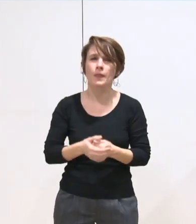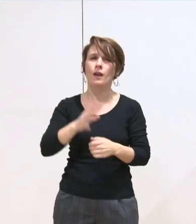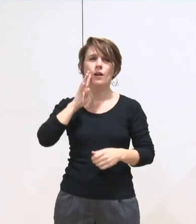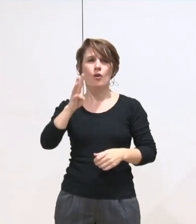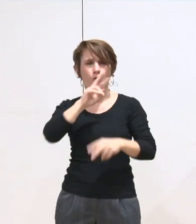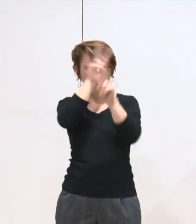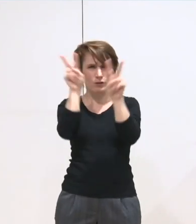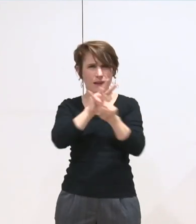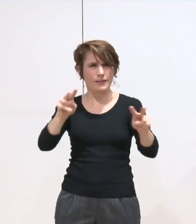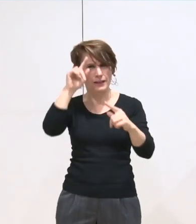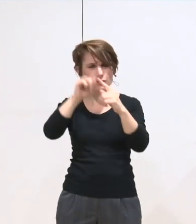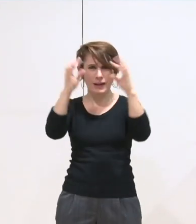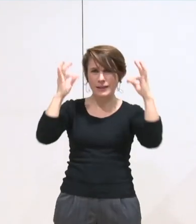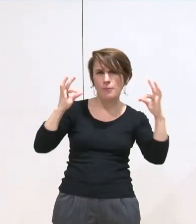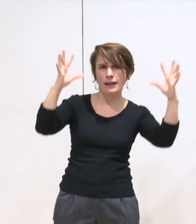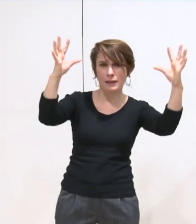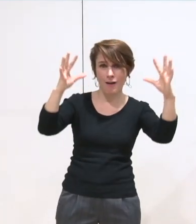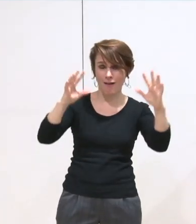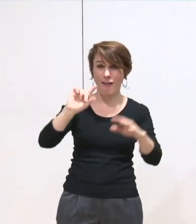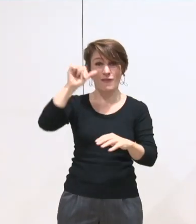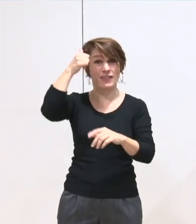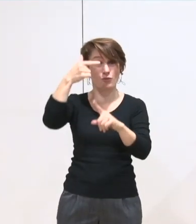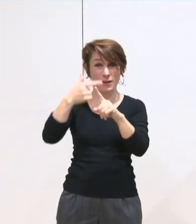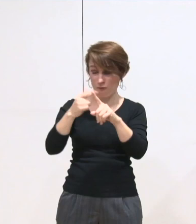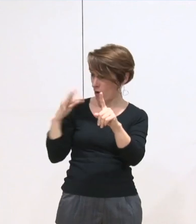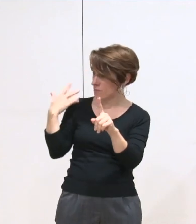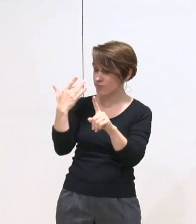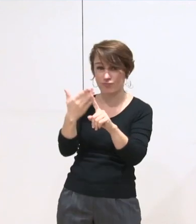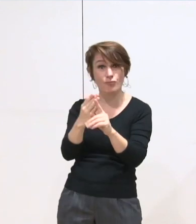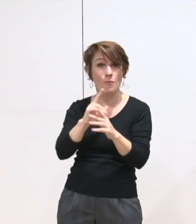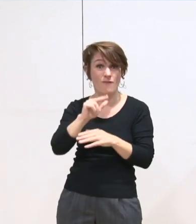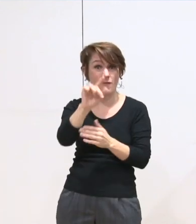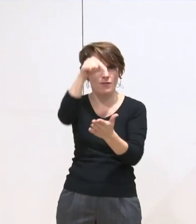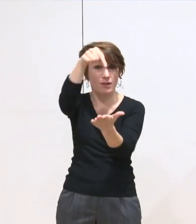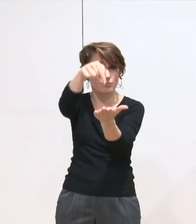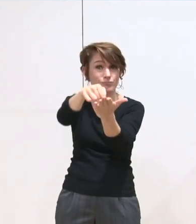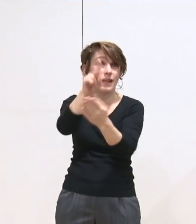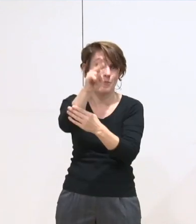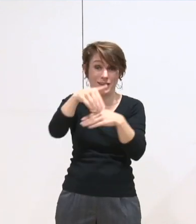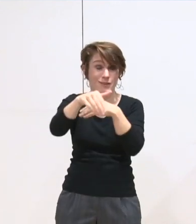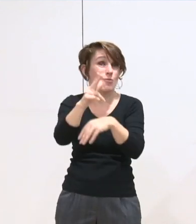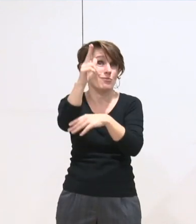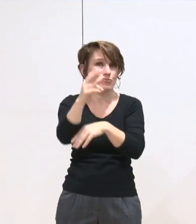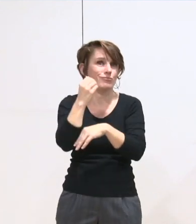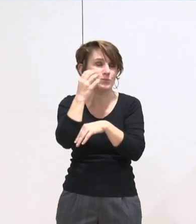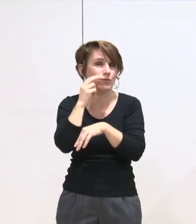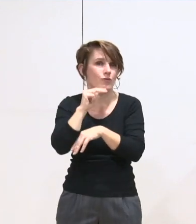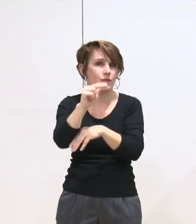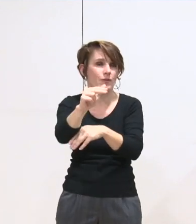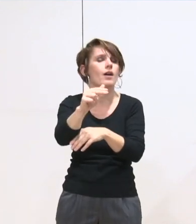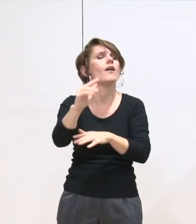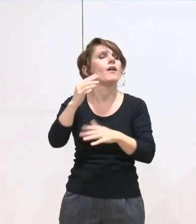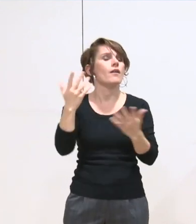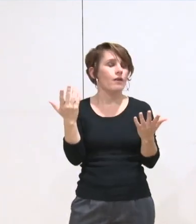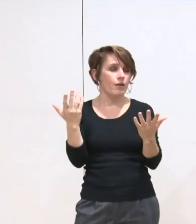climat, la 21e du nom, se tiendra à Paris, 21e après les accords de Rio en 1992,